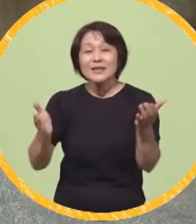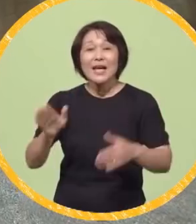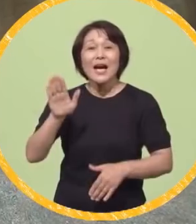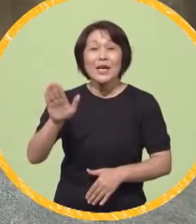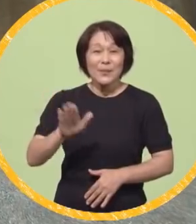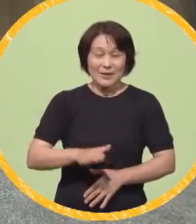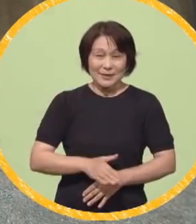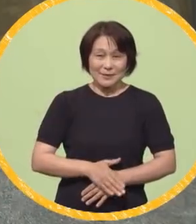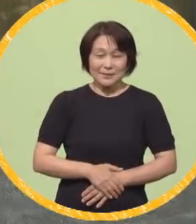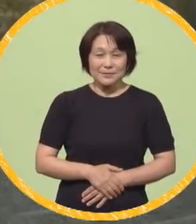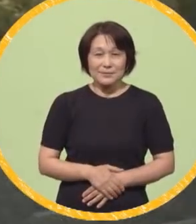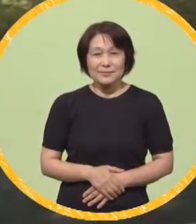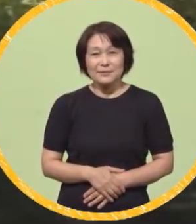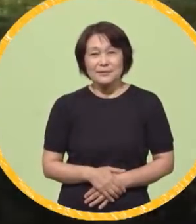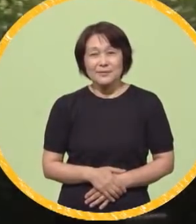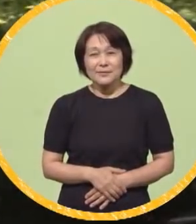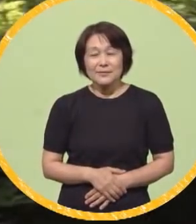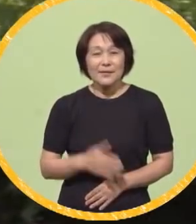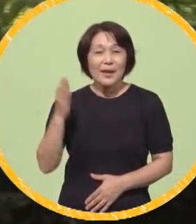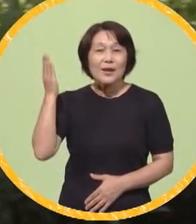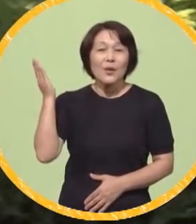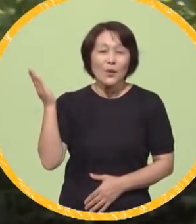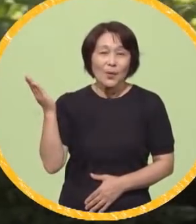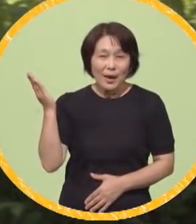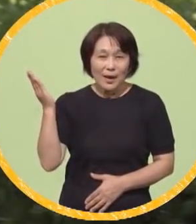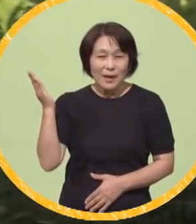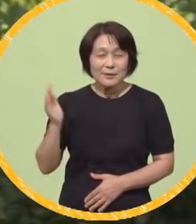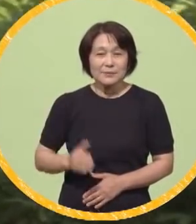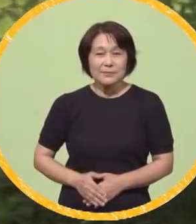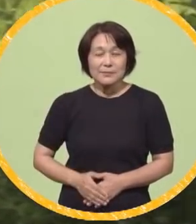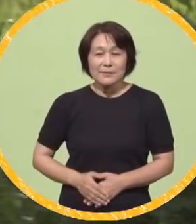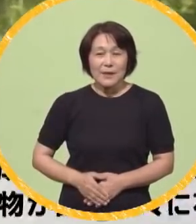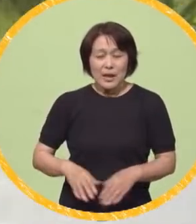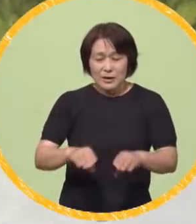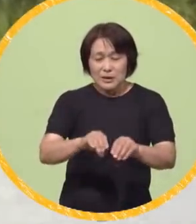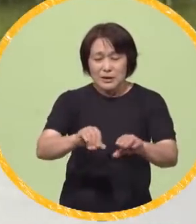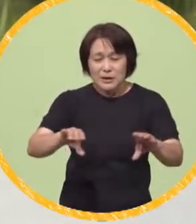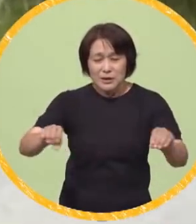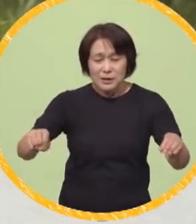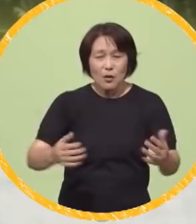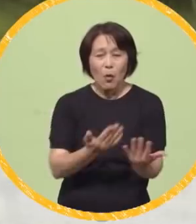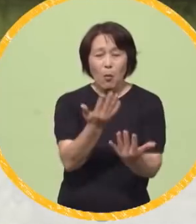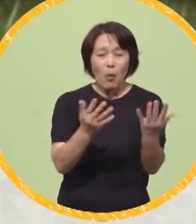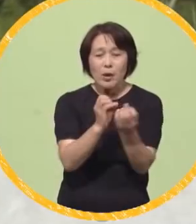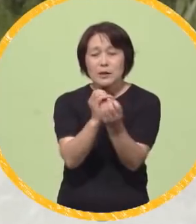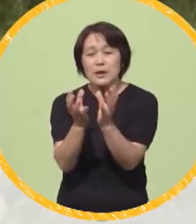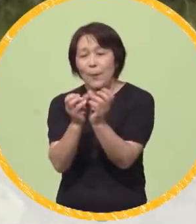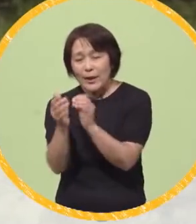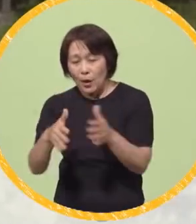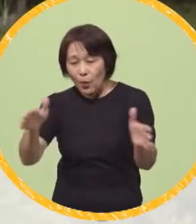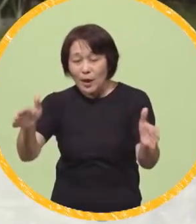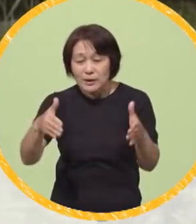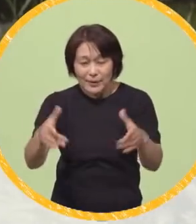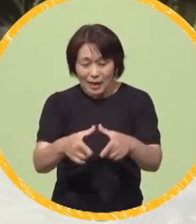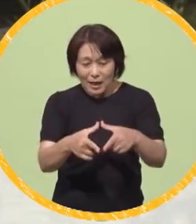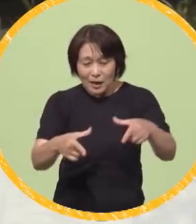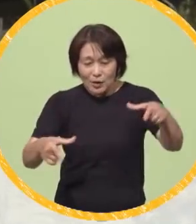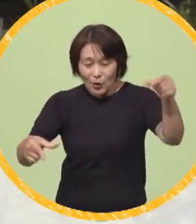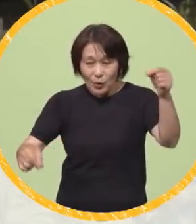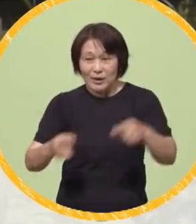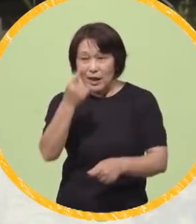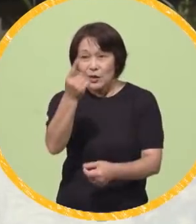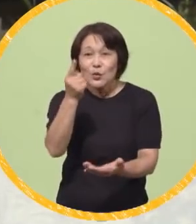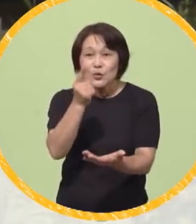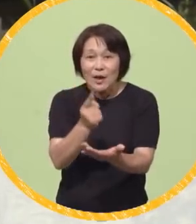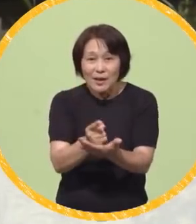。 箱根湿生花園は湿地に生育している植物を集めた日本でただ一つの育